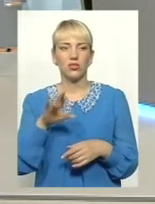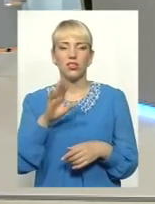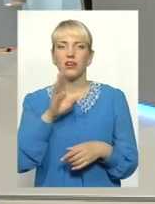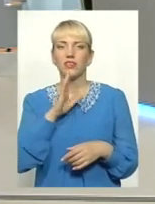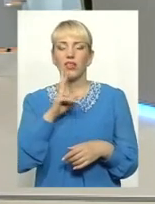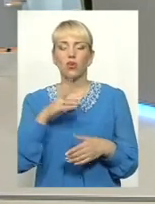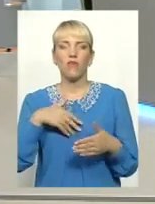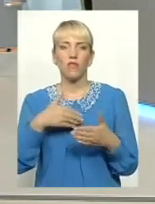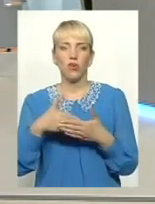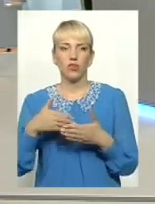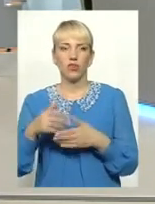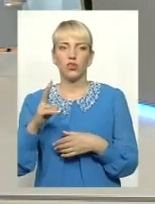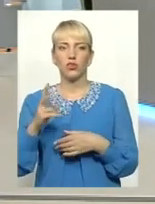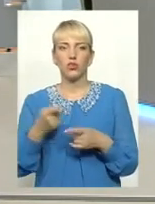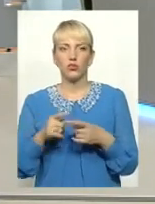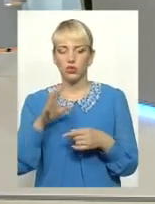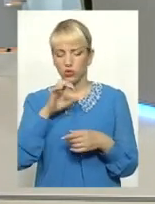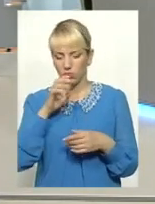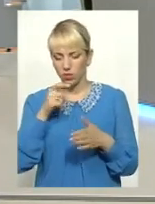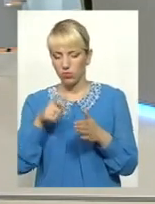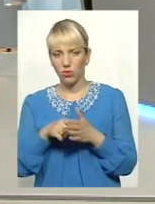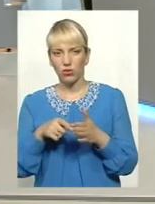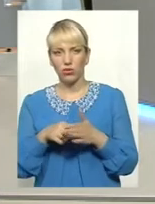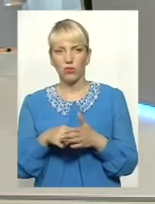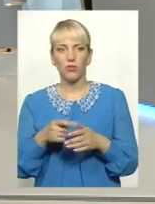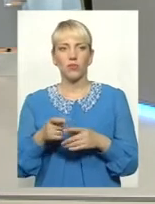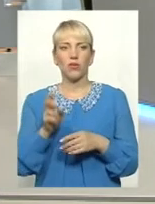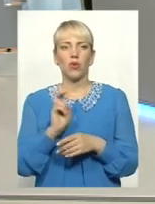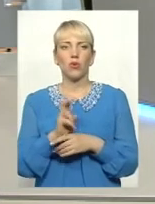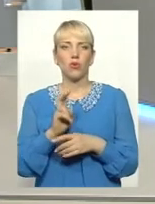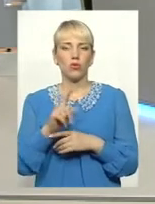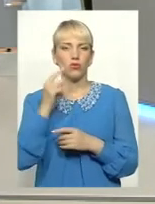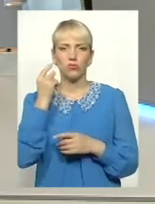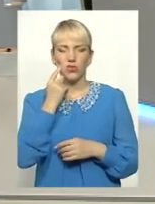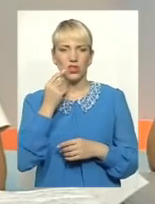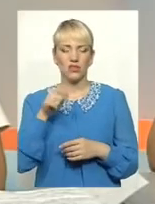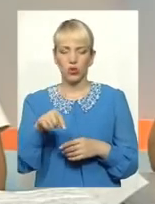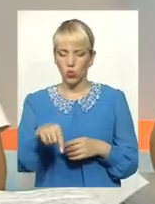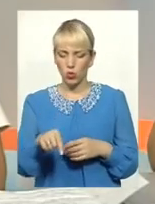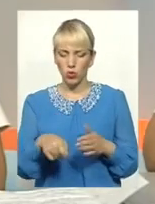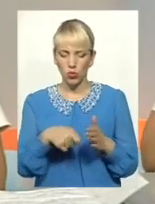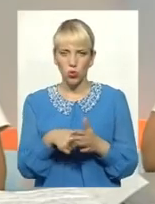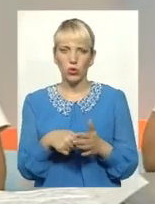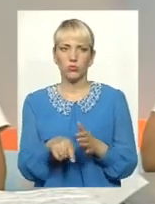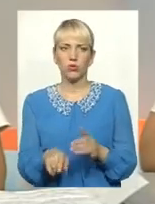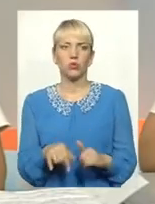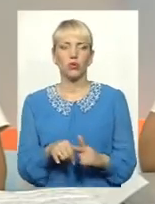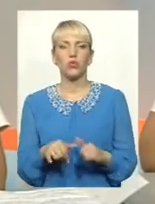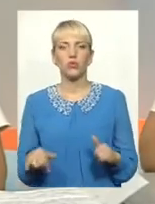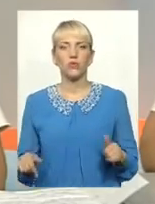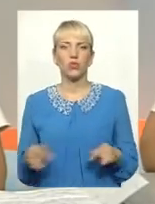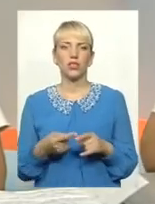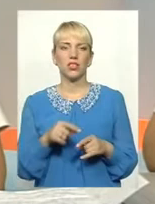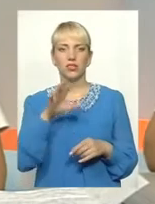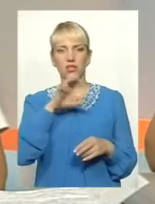до волонтерів, що ми там цю собаку покормимо, ходять, обіжаються, ви їх тут кормите, ви їх тут розводите, цих